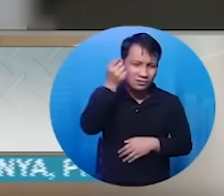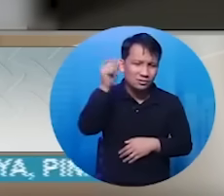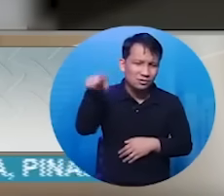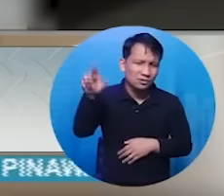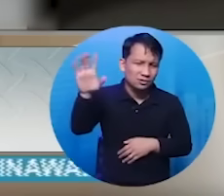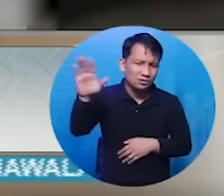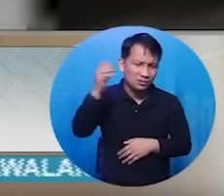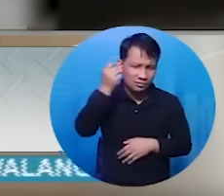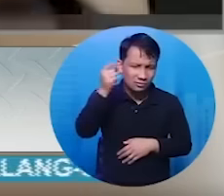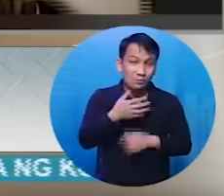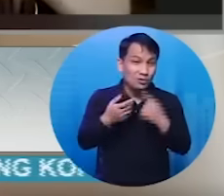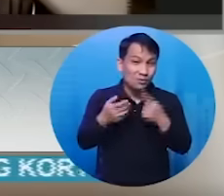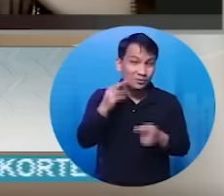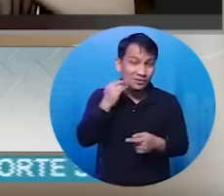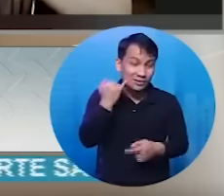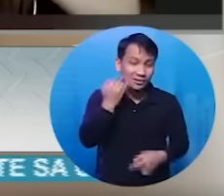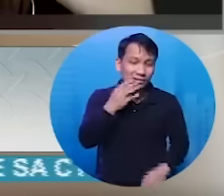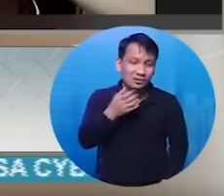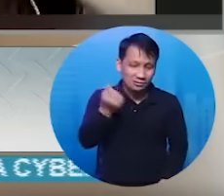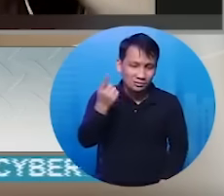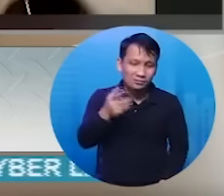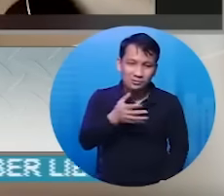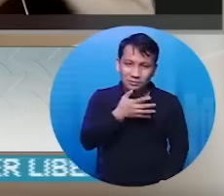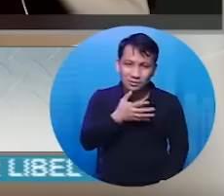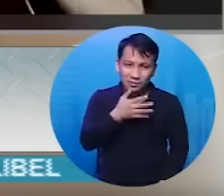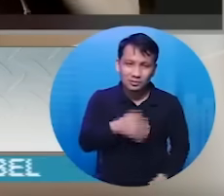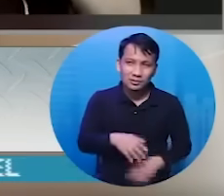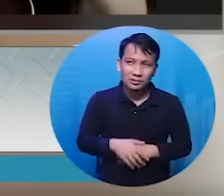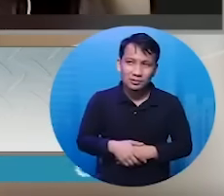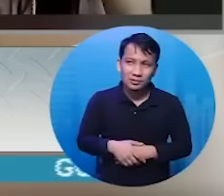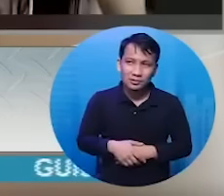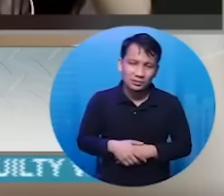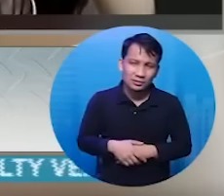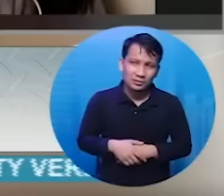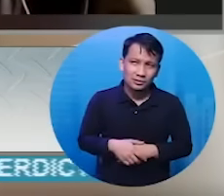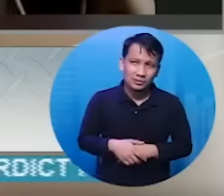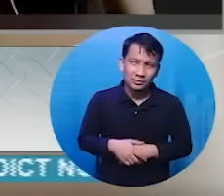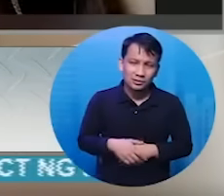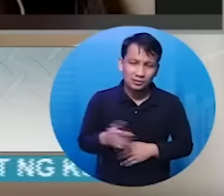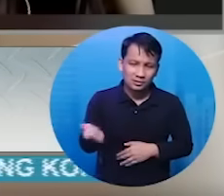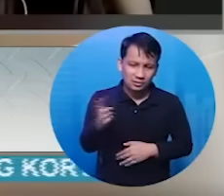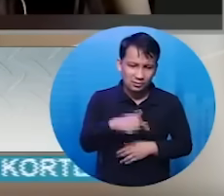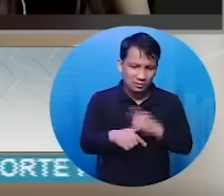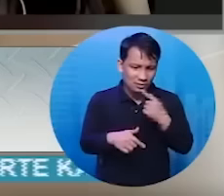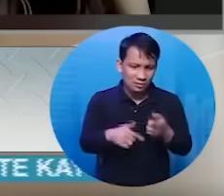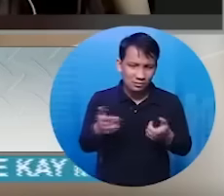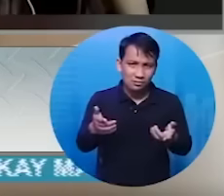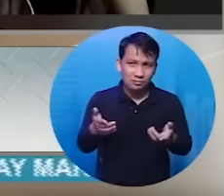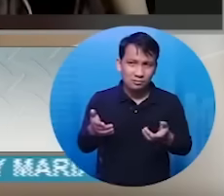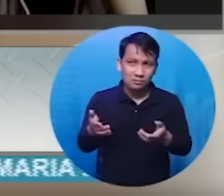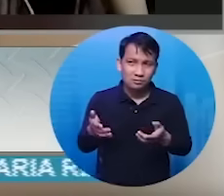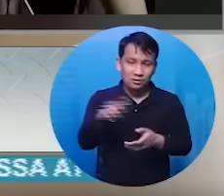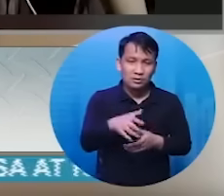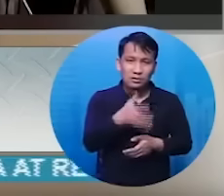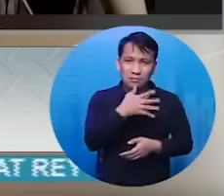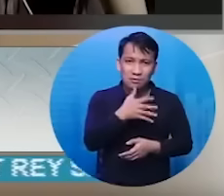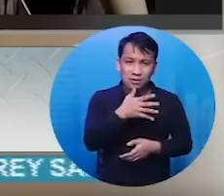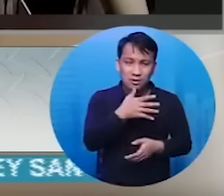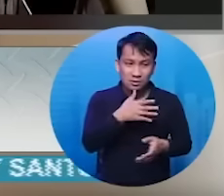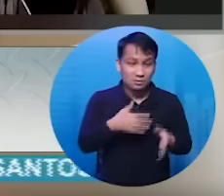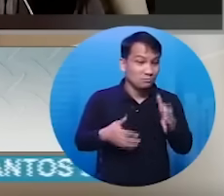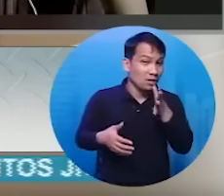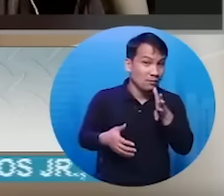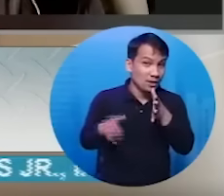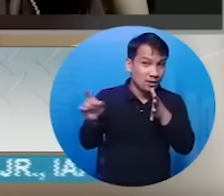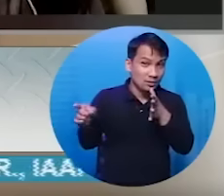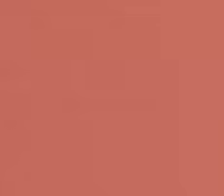po yung naramdaman ng mga ko. Naiintindihan ko po yung sinasabi. Sandali po, sir. Ha? Sir, gusto ko mag-usap si Miss Janalyn